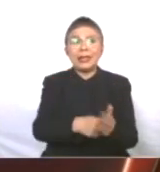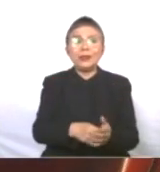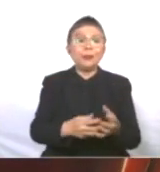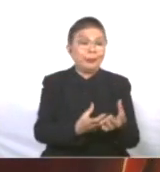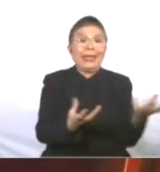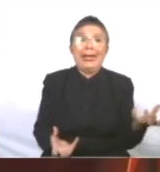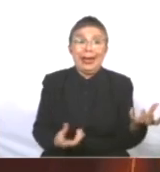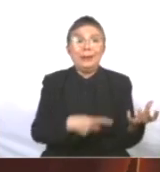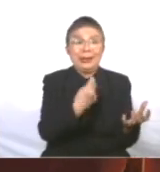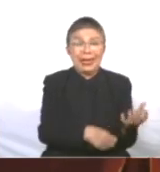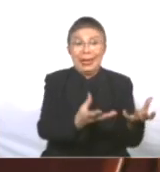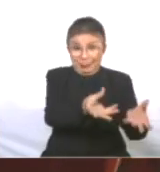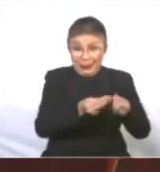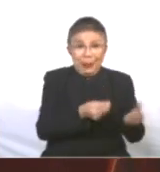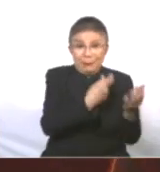beda.